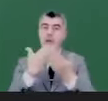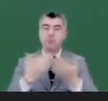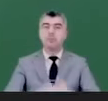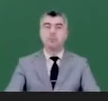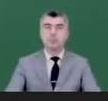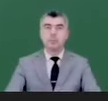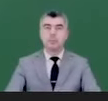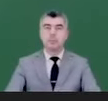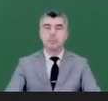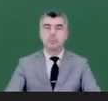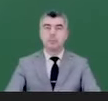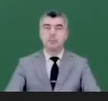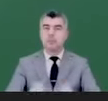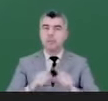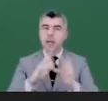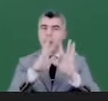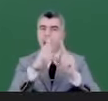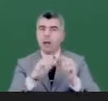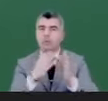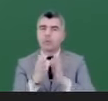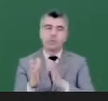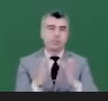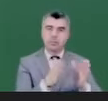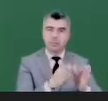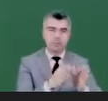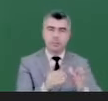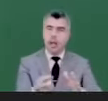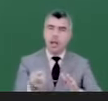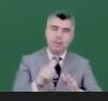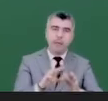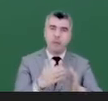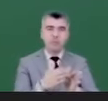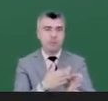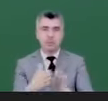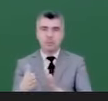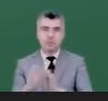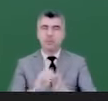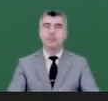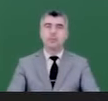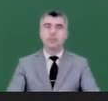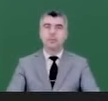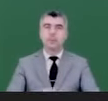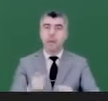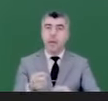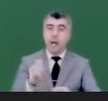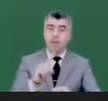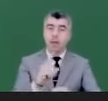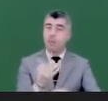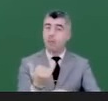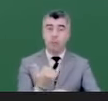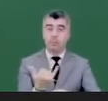يفهم دا بغض النظر على الارقام بغض النظر على 1ف درهم وكذا 1 درهم